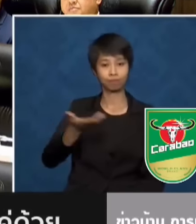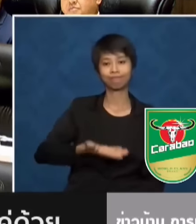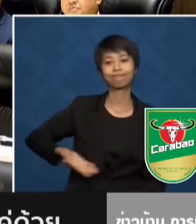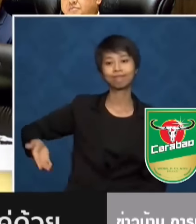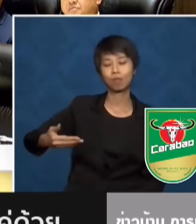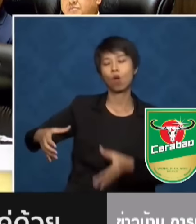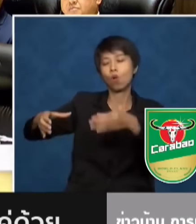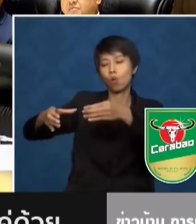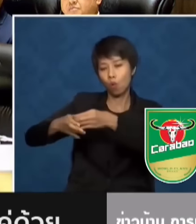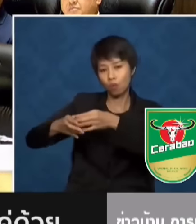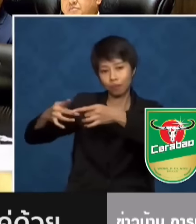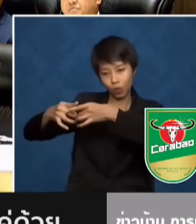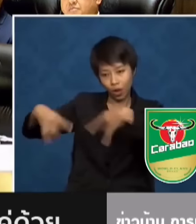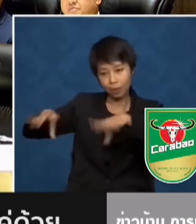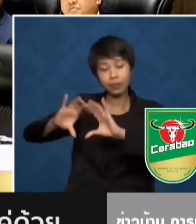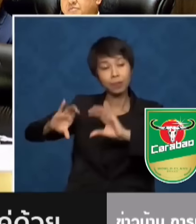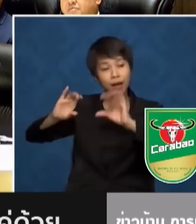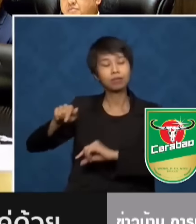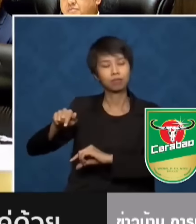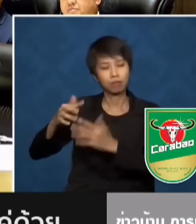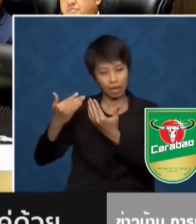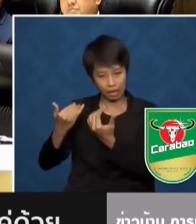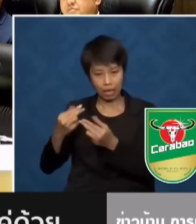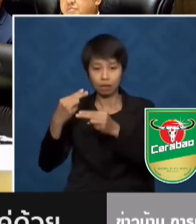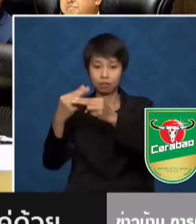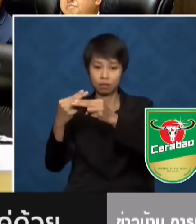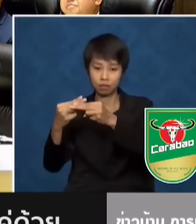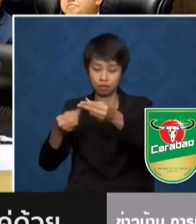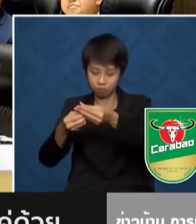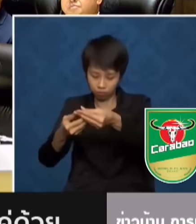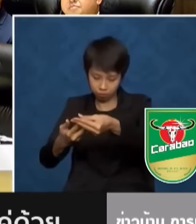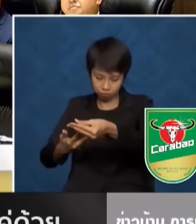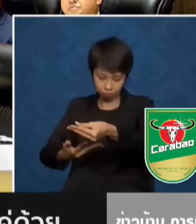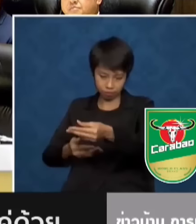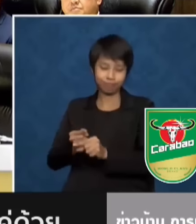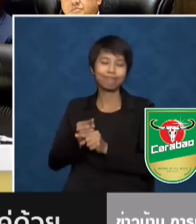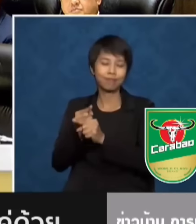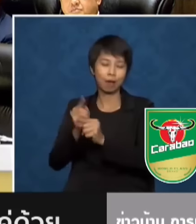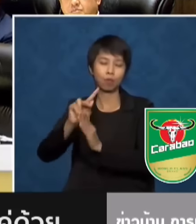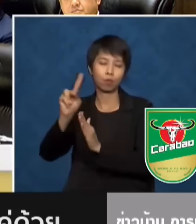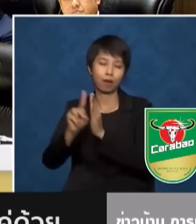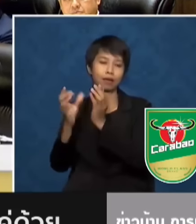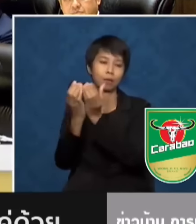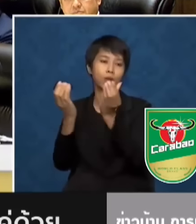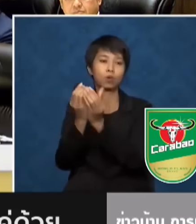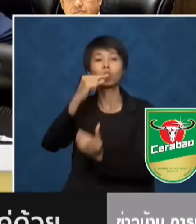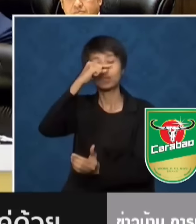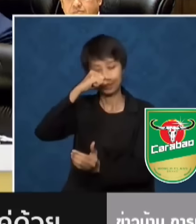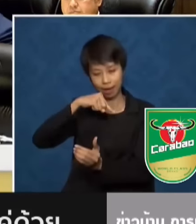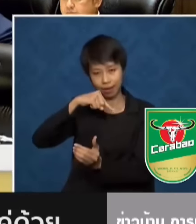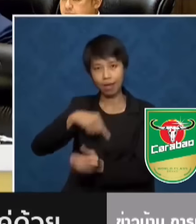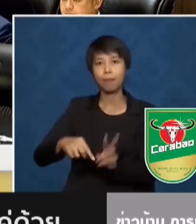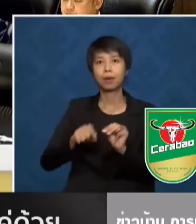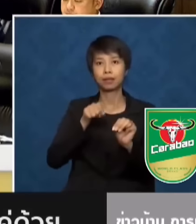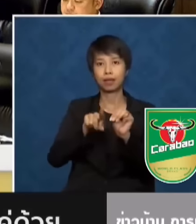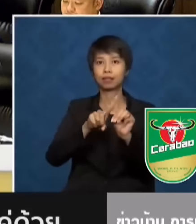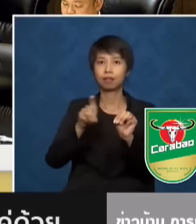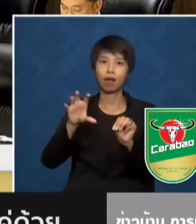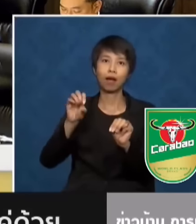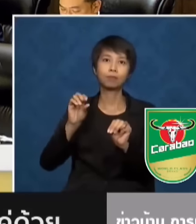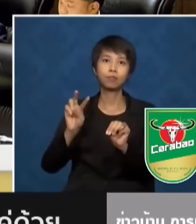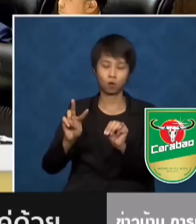ที่สำคัญยังมีการเลือกปฏิบัติในกระบวนการยุติธรรมแบบ2มาตรฐาน ครับ บริหารราชการแผ่นดินไร้อย่างไร้จริยธรรมนโยบ